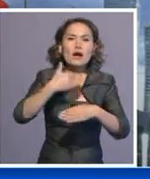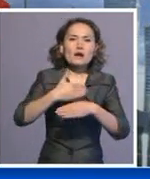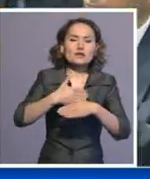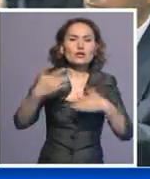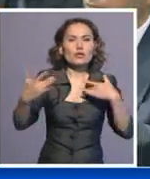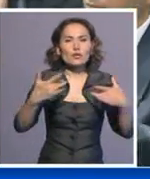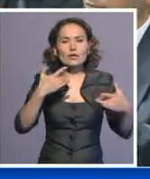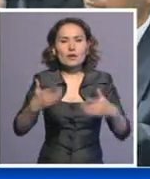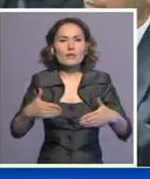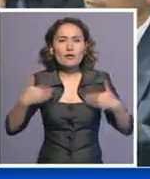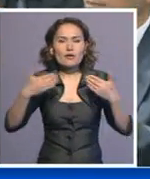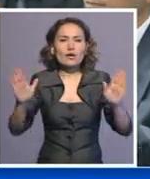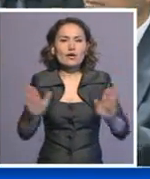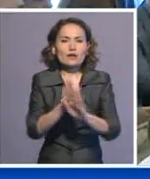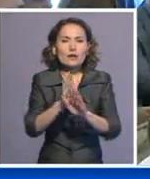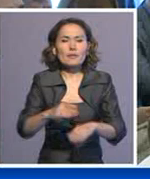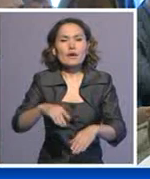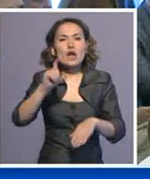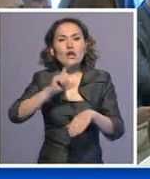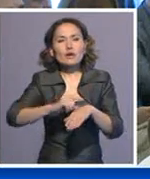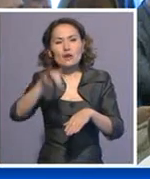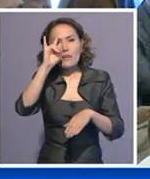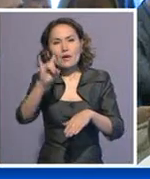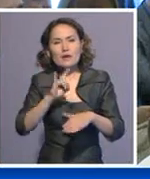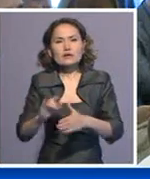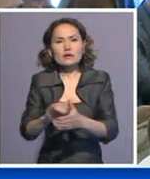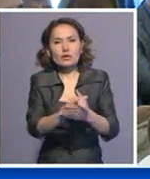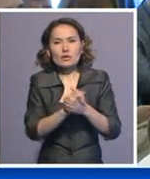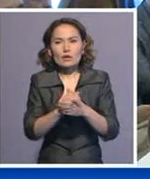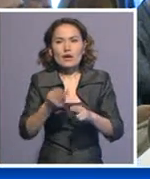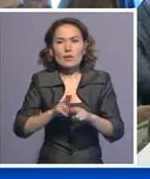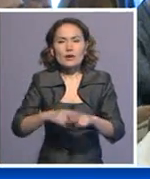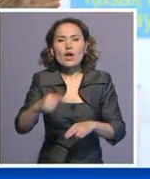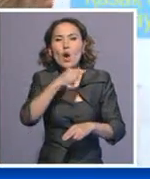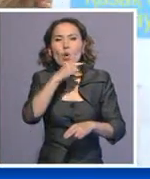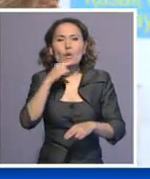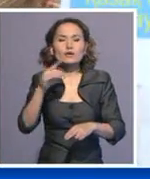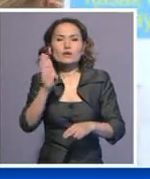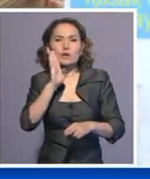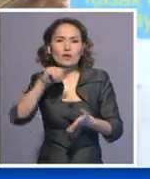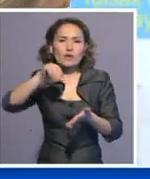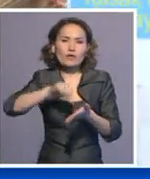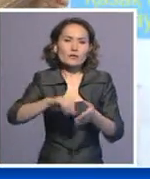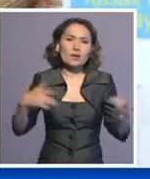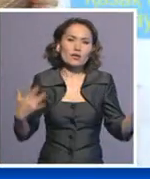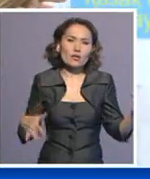ұйымдастырды. Ағайындар әзіресе аты орыс болса да заты қазақ Татьяна Бурмистрованың өнеріне тәнті болды.